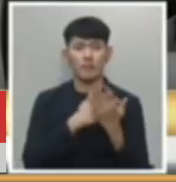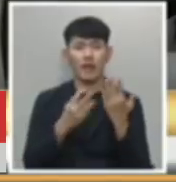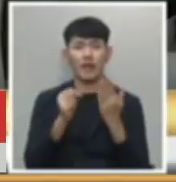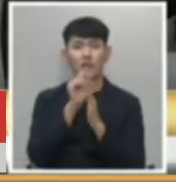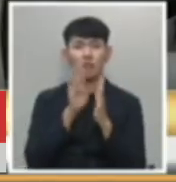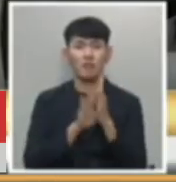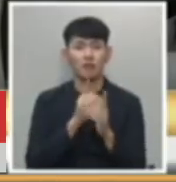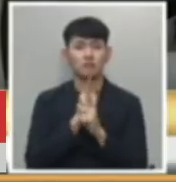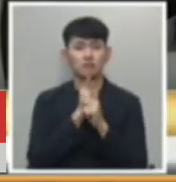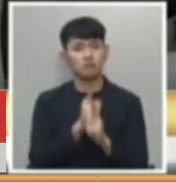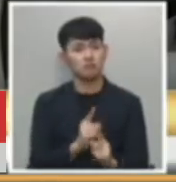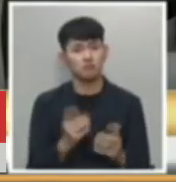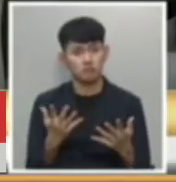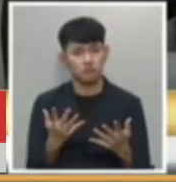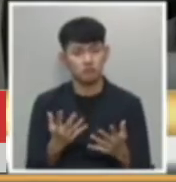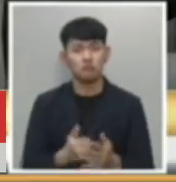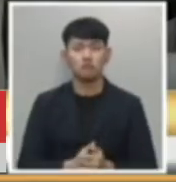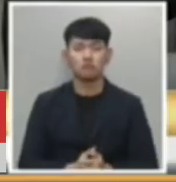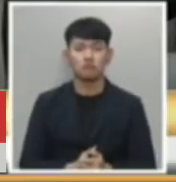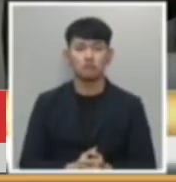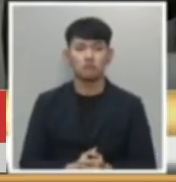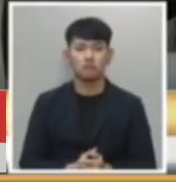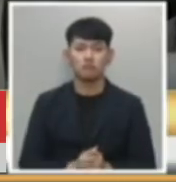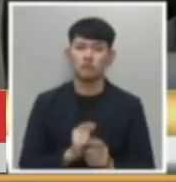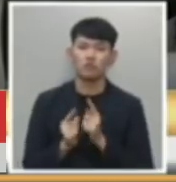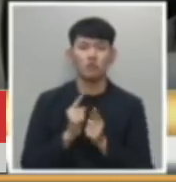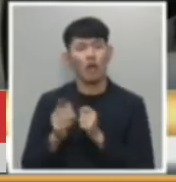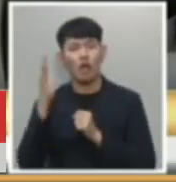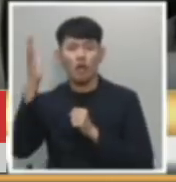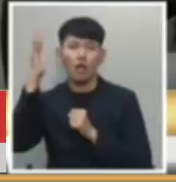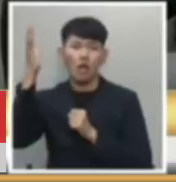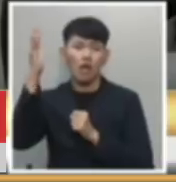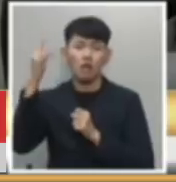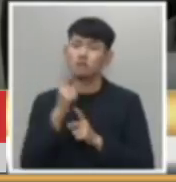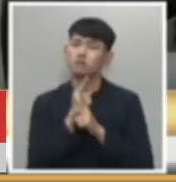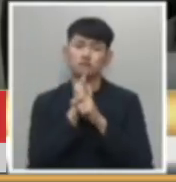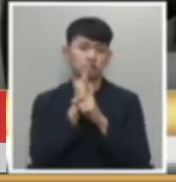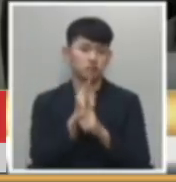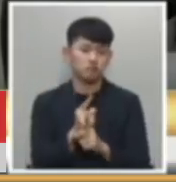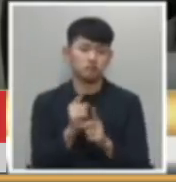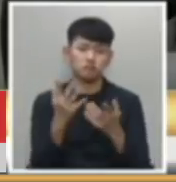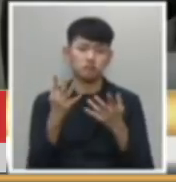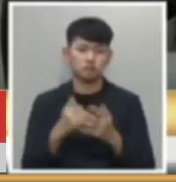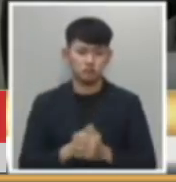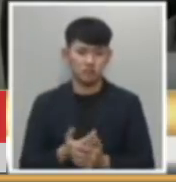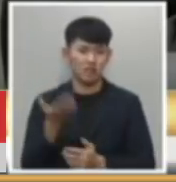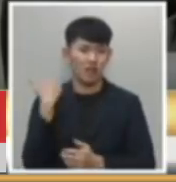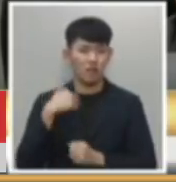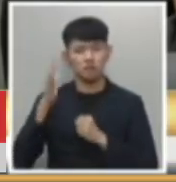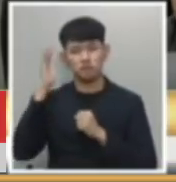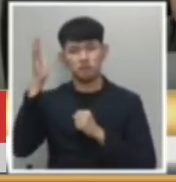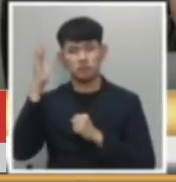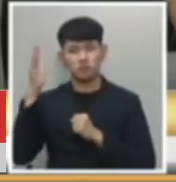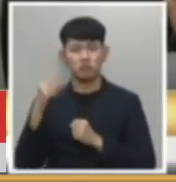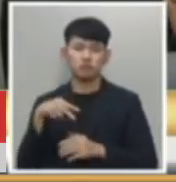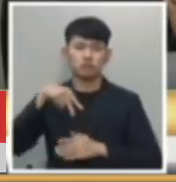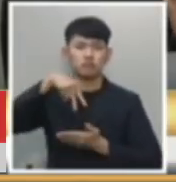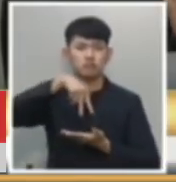าลที่ได้แถลงต่อรัฐสภาไว้เมื่อวัน